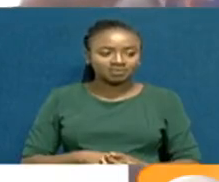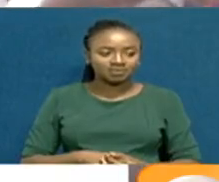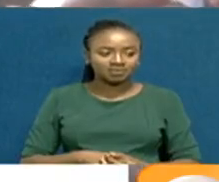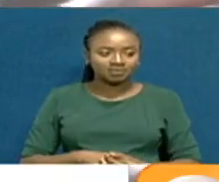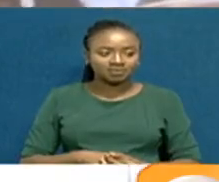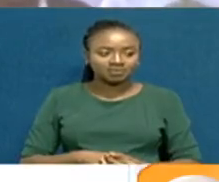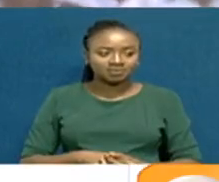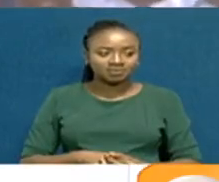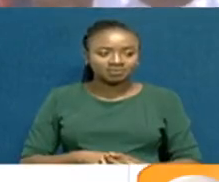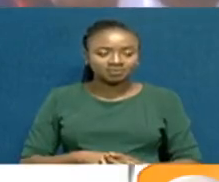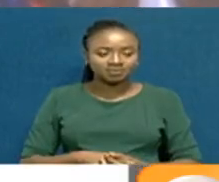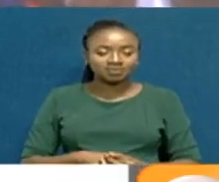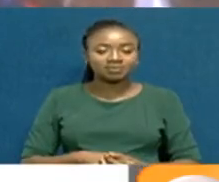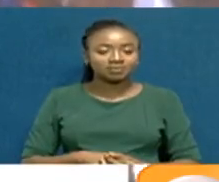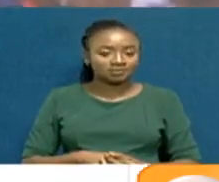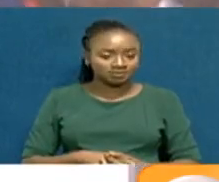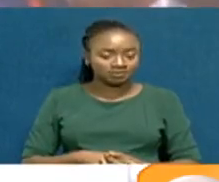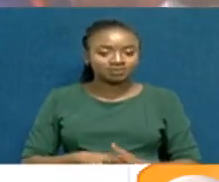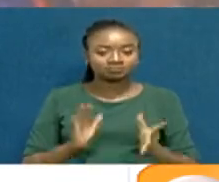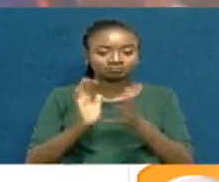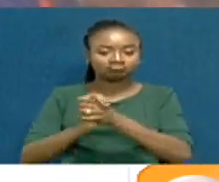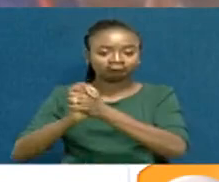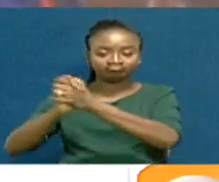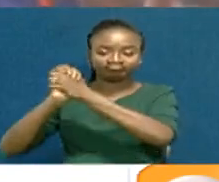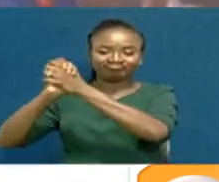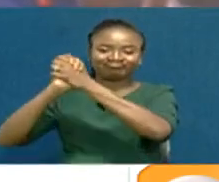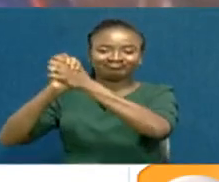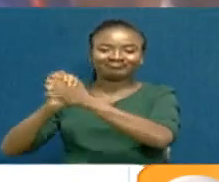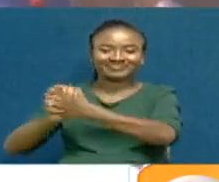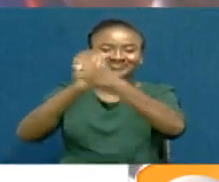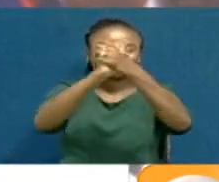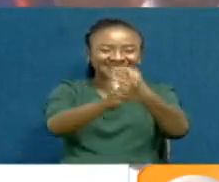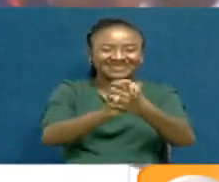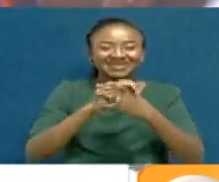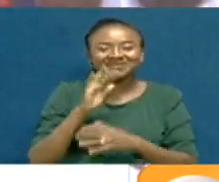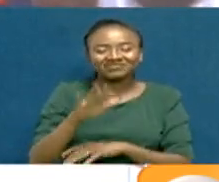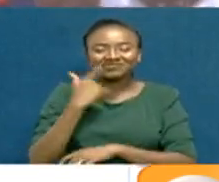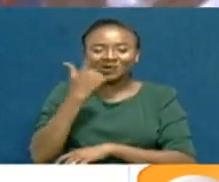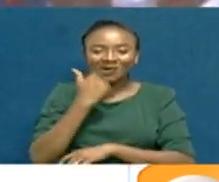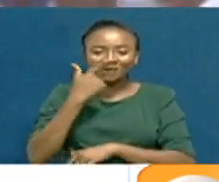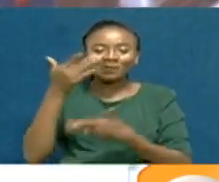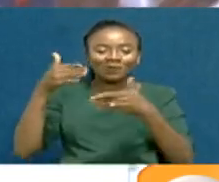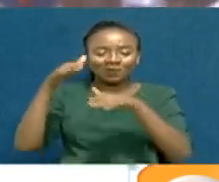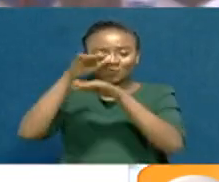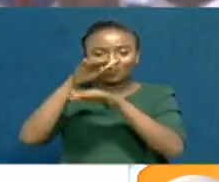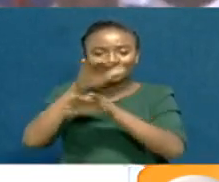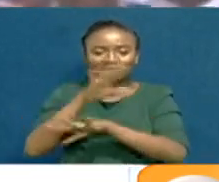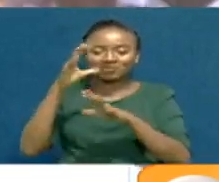salamu kutoka kwa mgonze mwenza wangu mama Martha Wangari